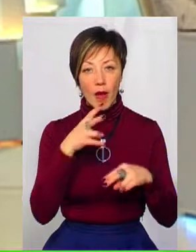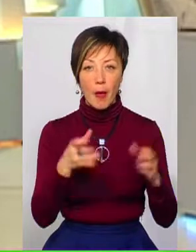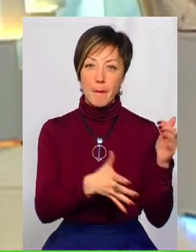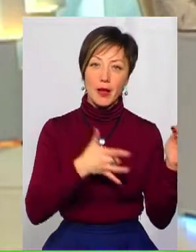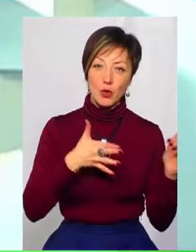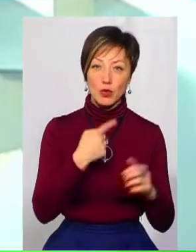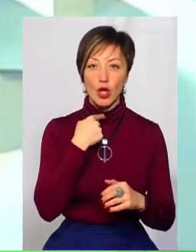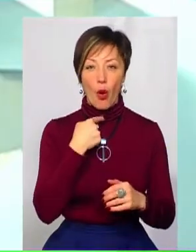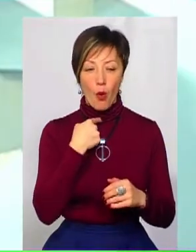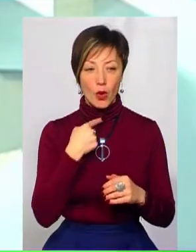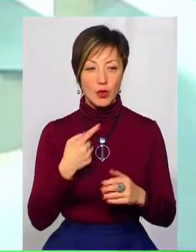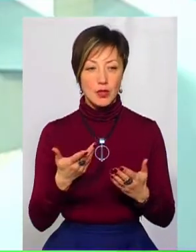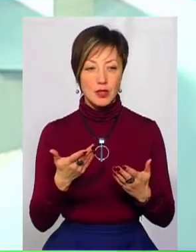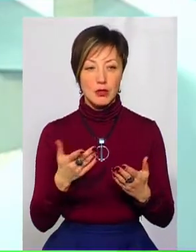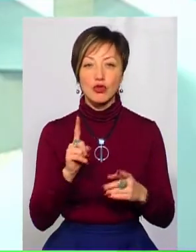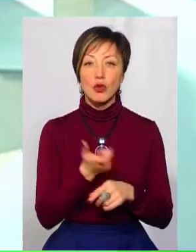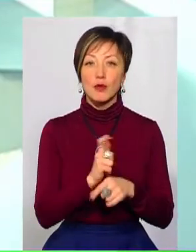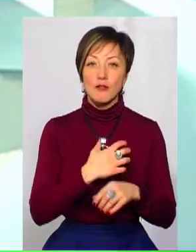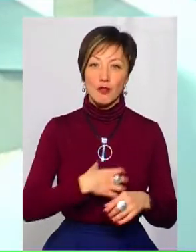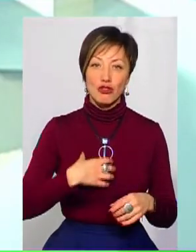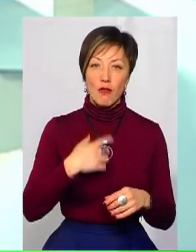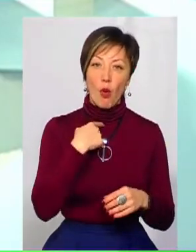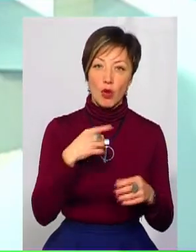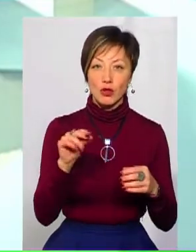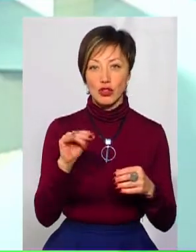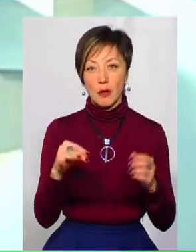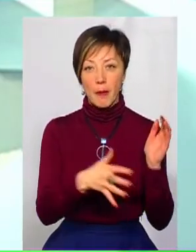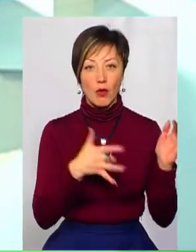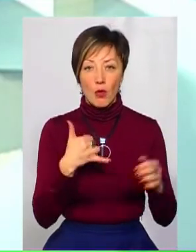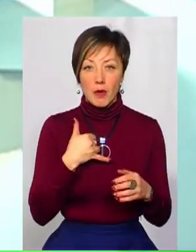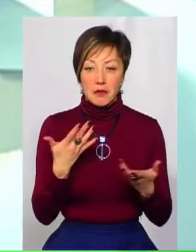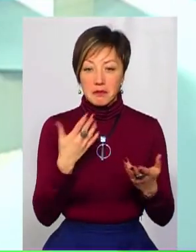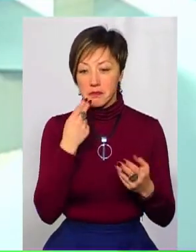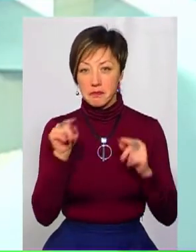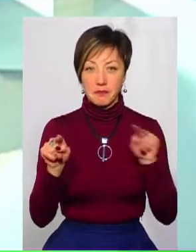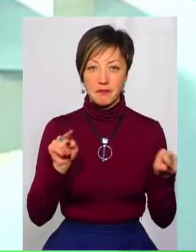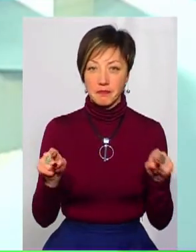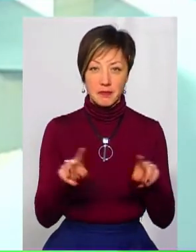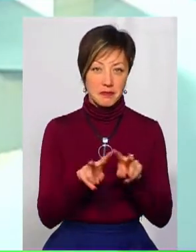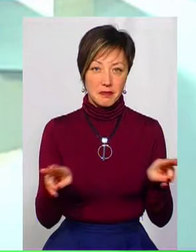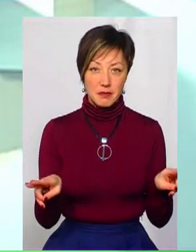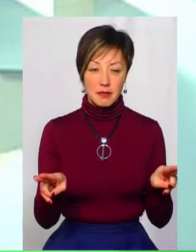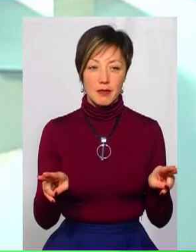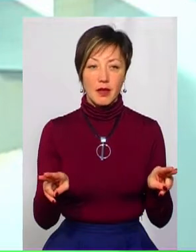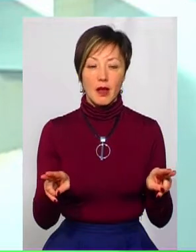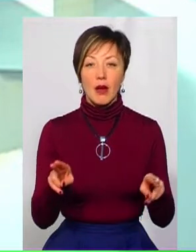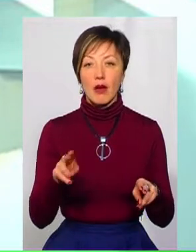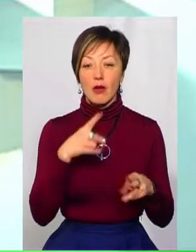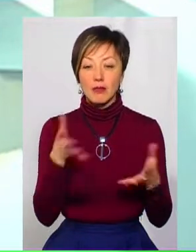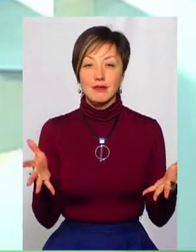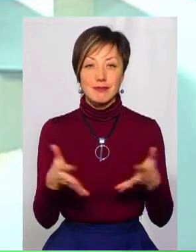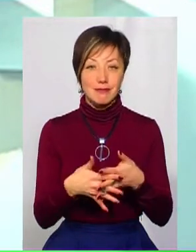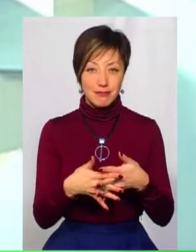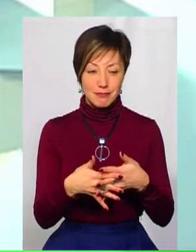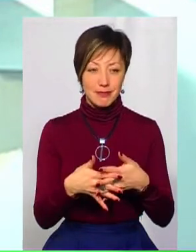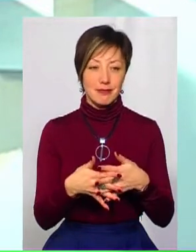чи на голос? Що важливіше для вас? У мене немає преференції до чогось одного. Та, тобто, йде мова про симбіоз,